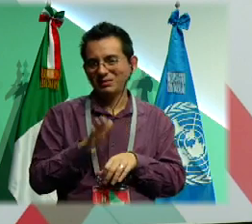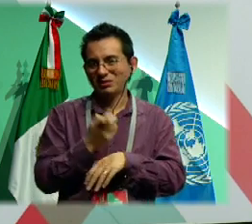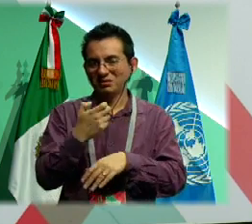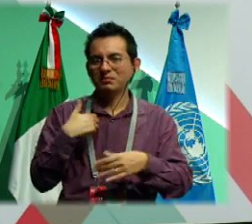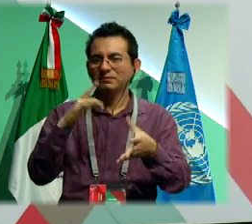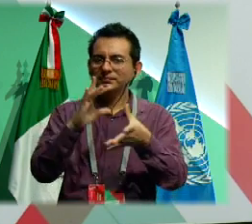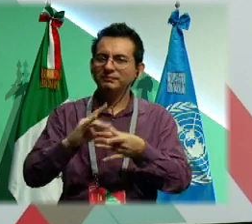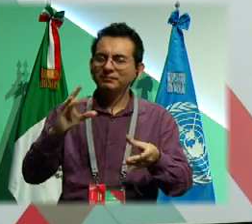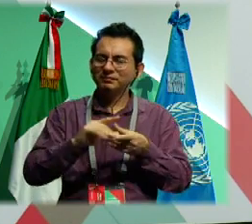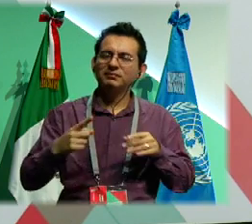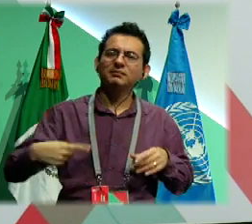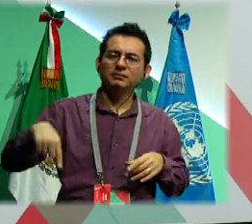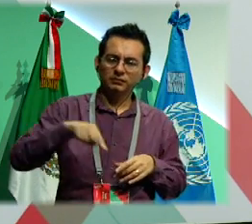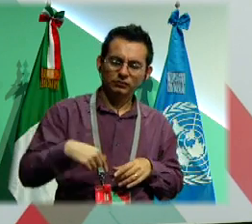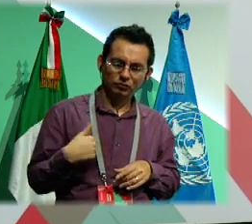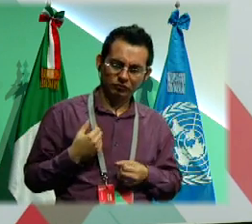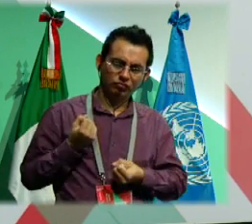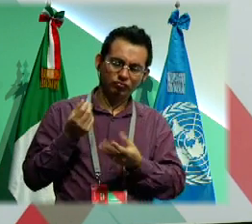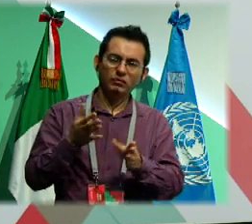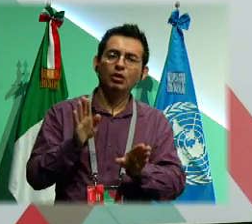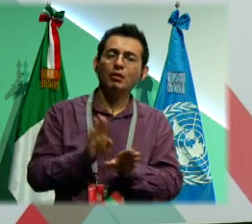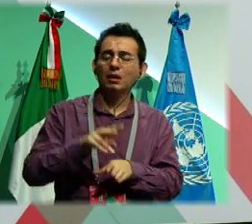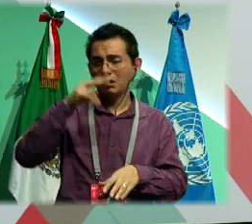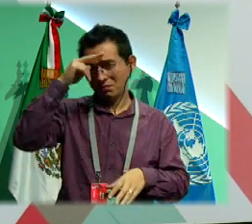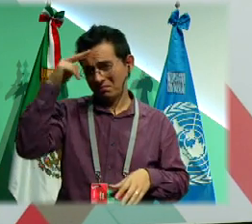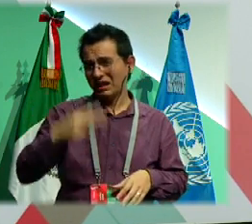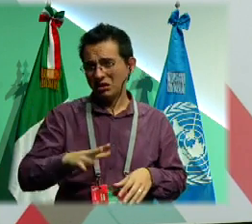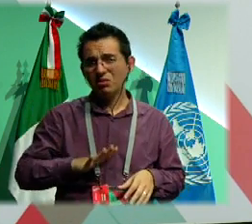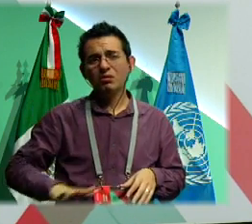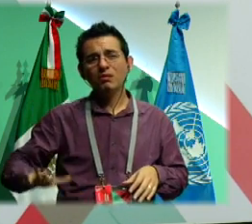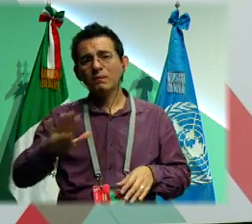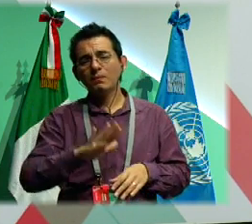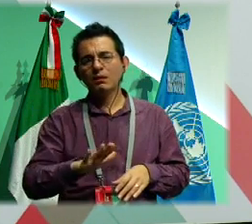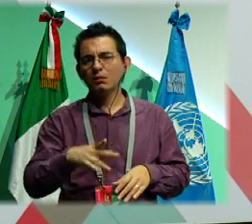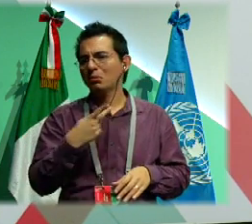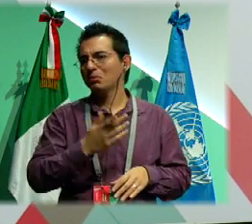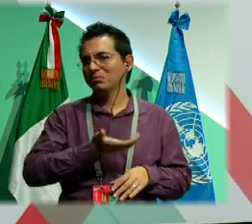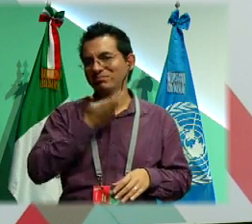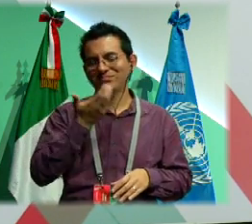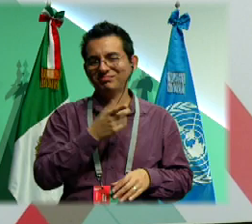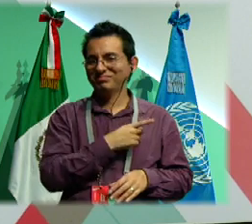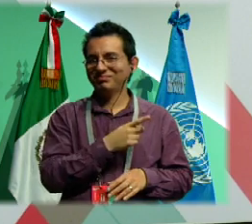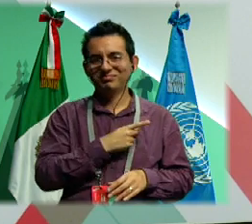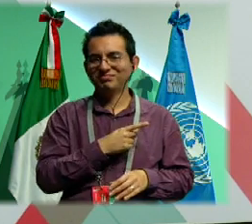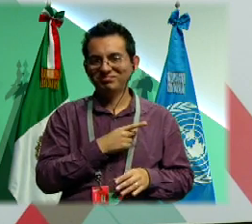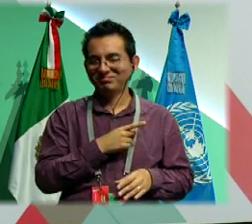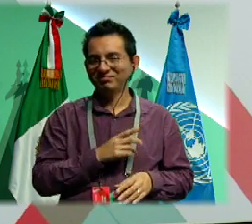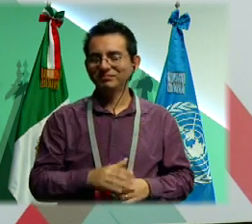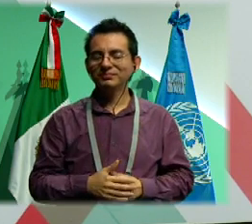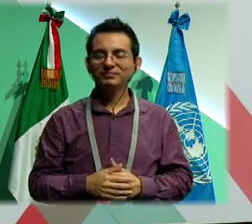que lorsque le Mexique a exprimé sa position, par exemple,